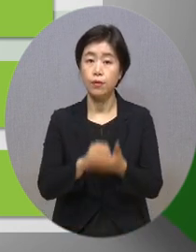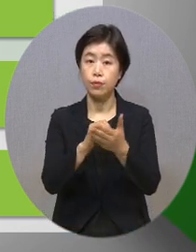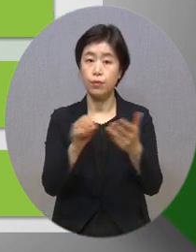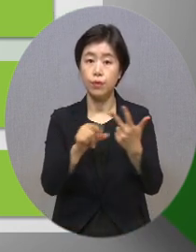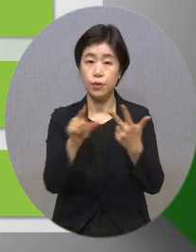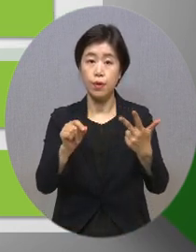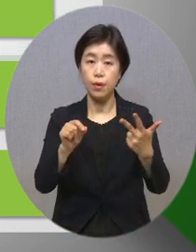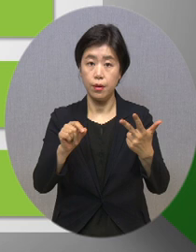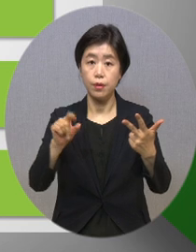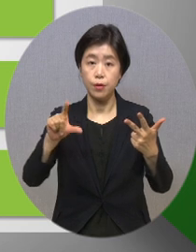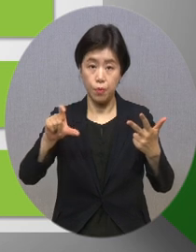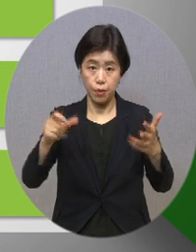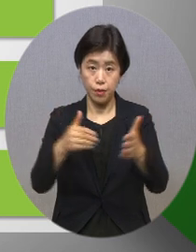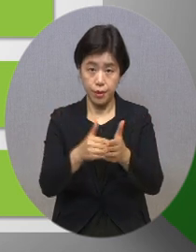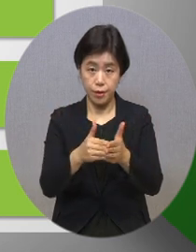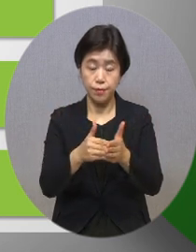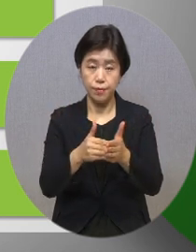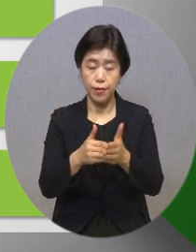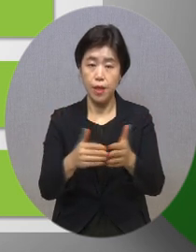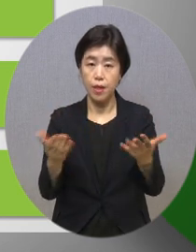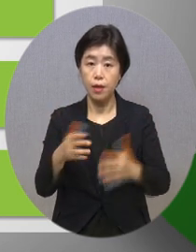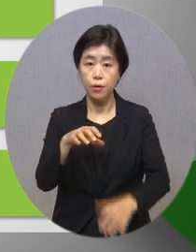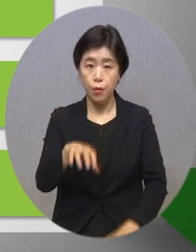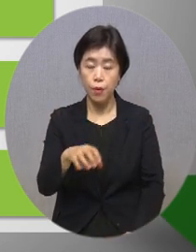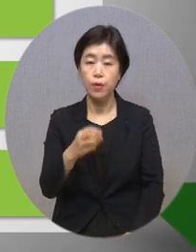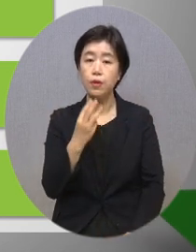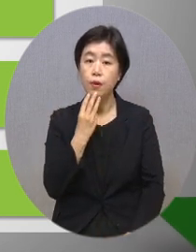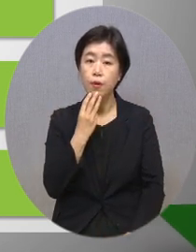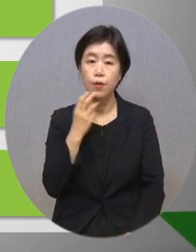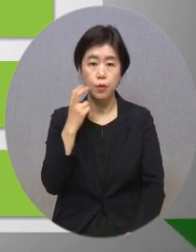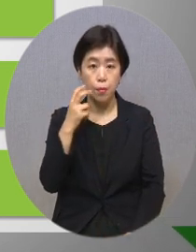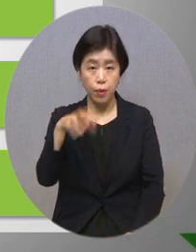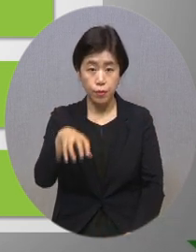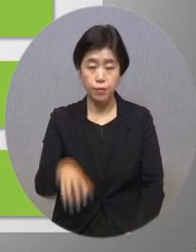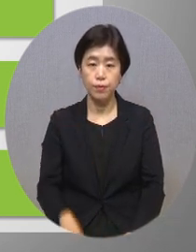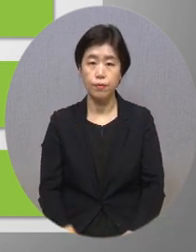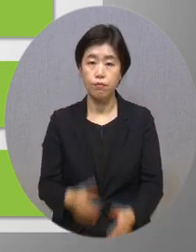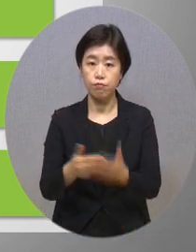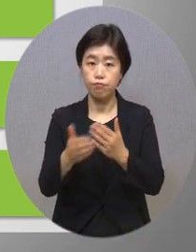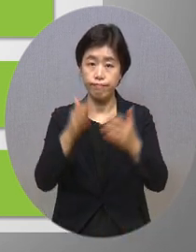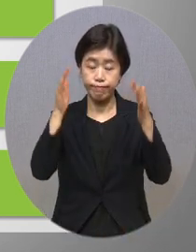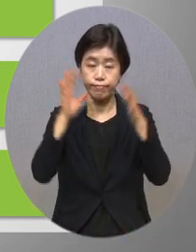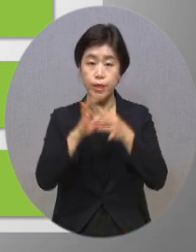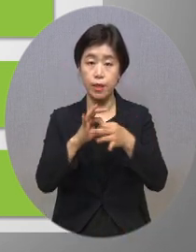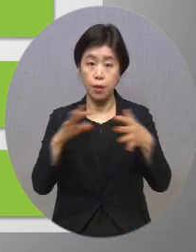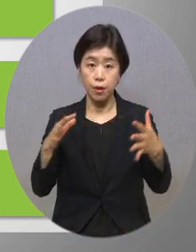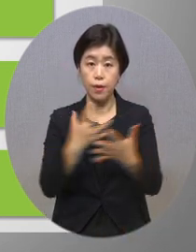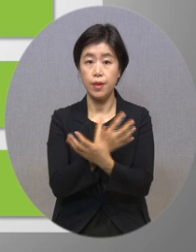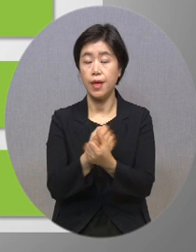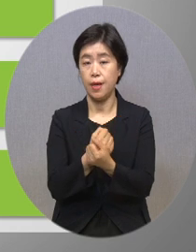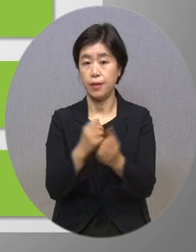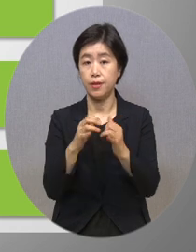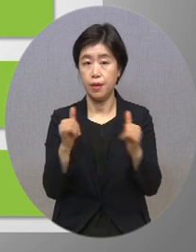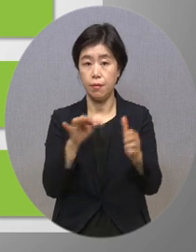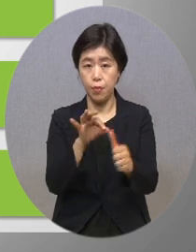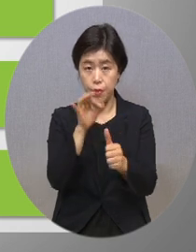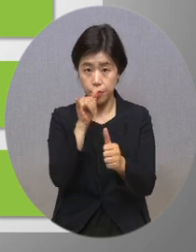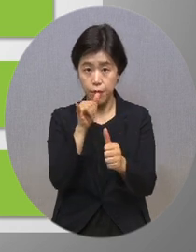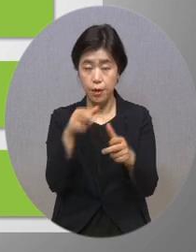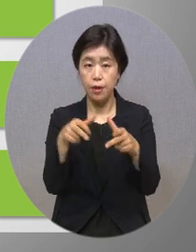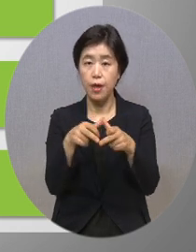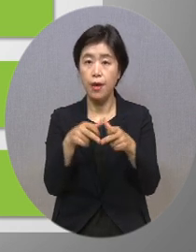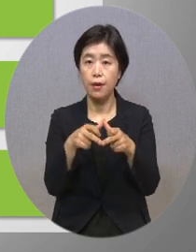근무지는 서울특별시 송파구입니다. 경력과 학력은 무관하며 계약직을 채용합니다. 장애인만